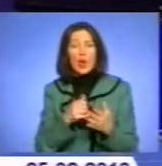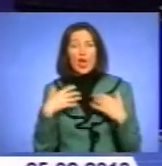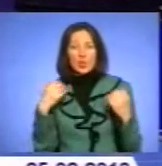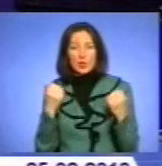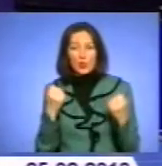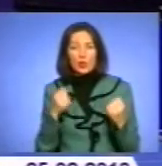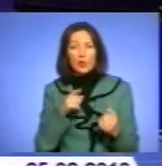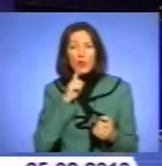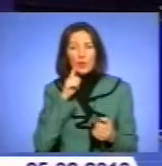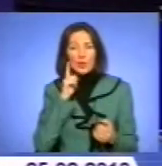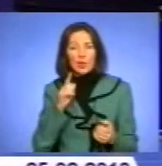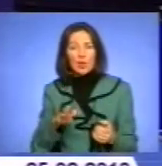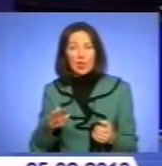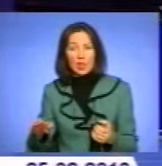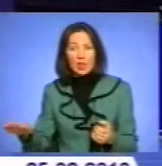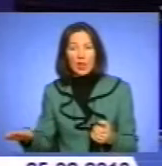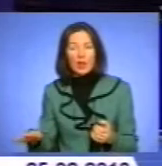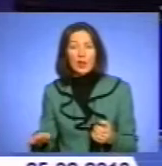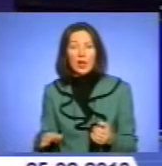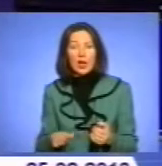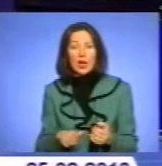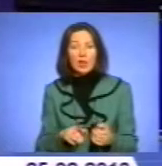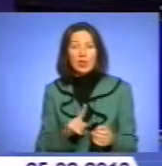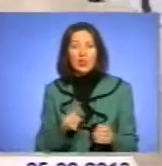мережі вправами, дізнавались наші кореспонденти.